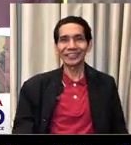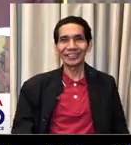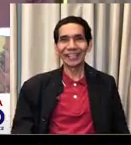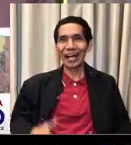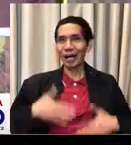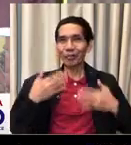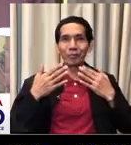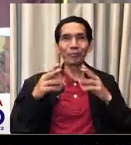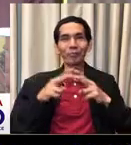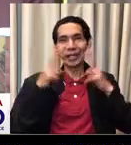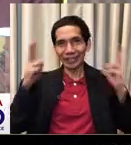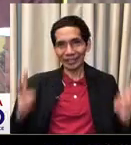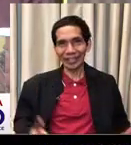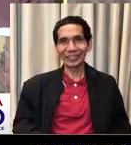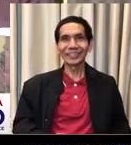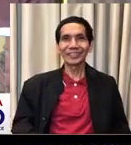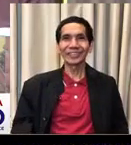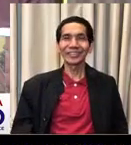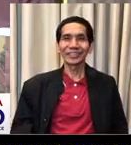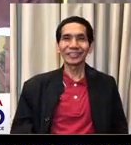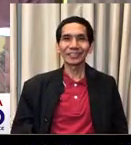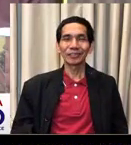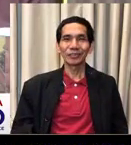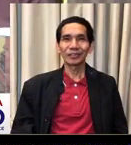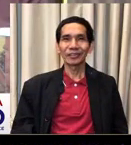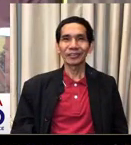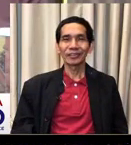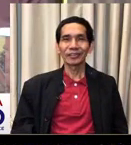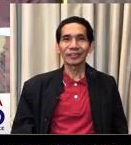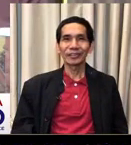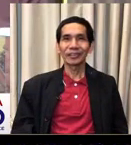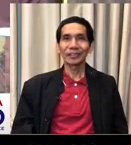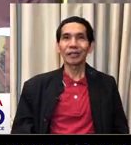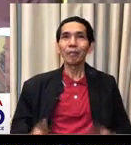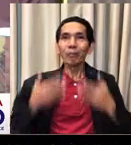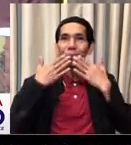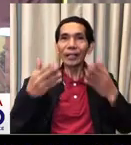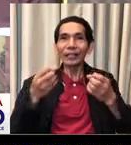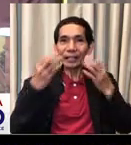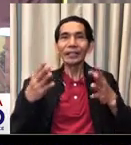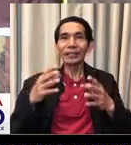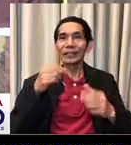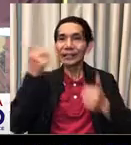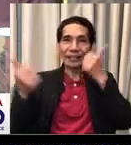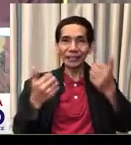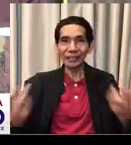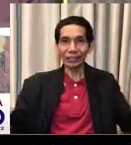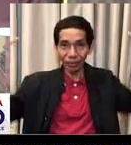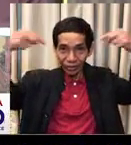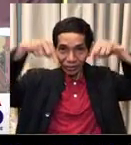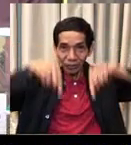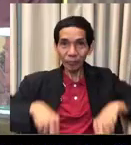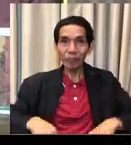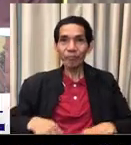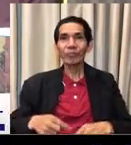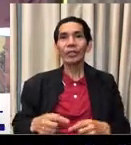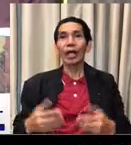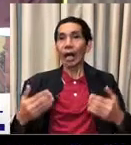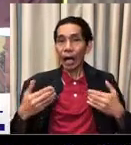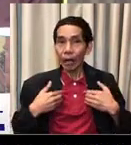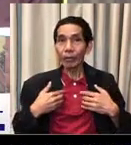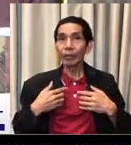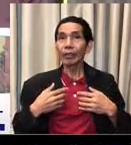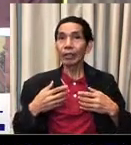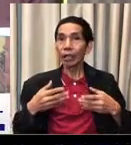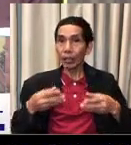children. Ito naman po ang inyong lingkod at maraming salamat sa mga guests natin dito. At kung kami may